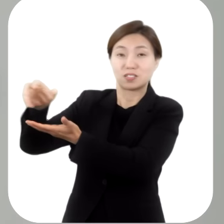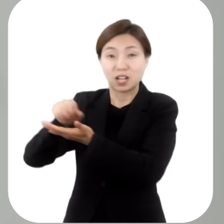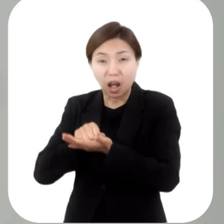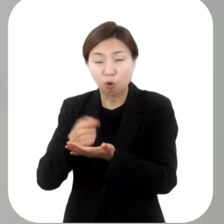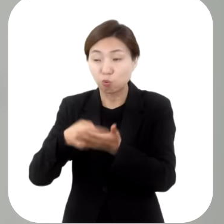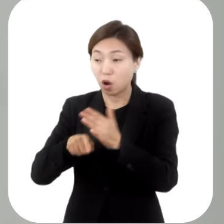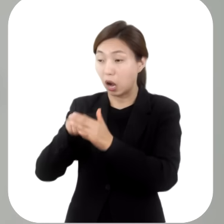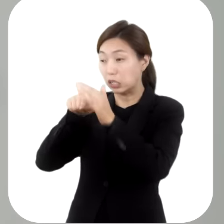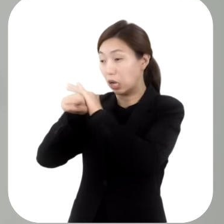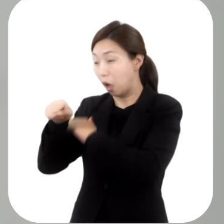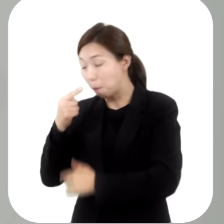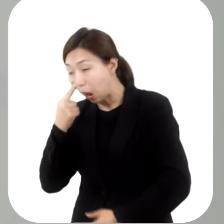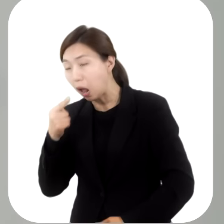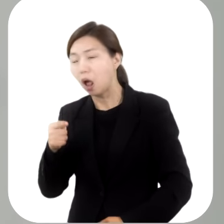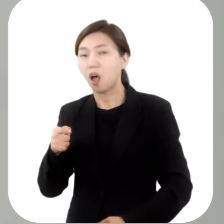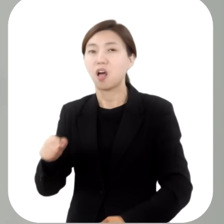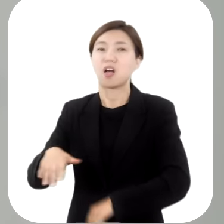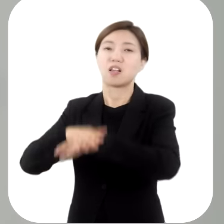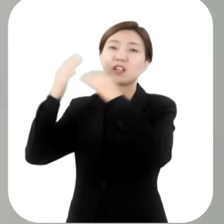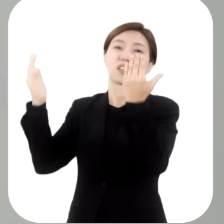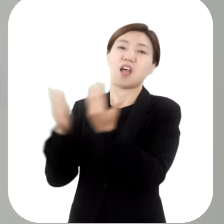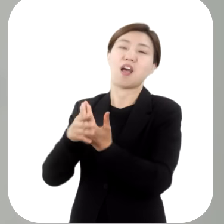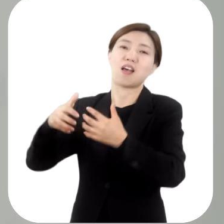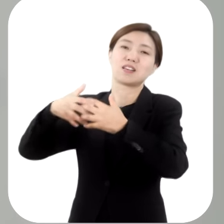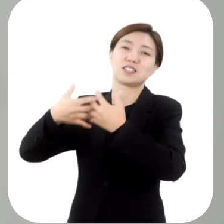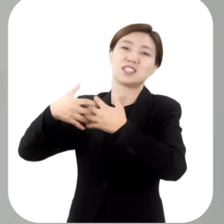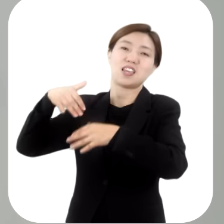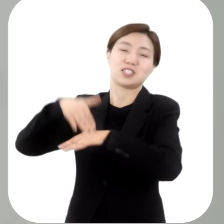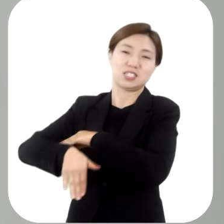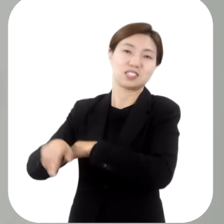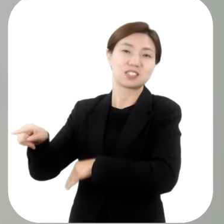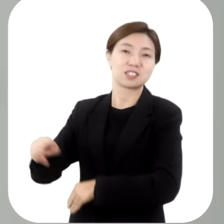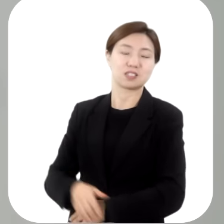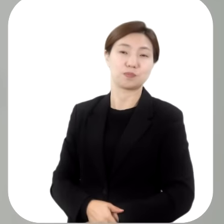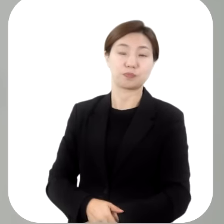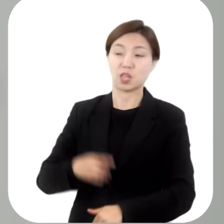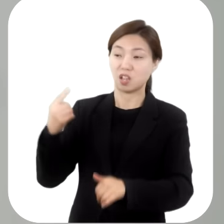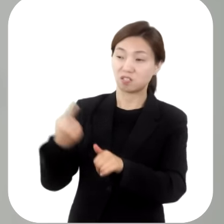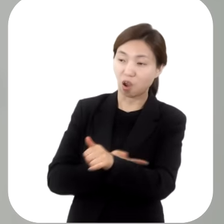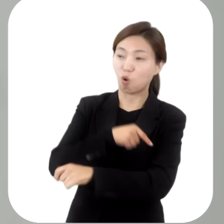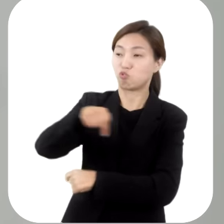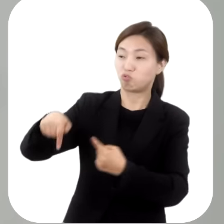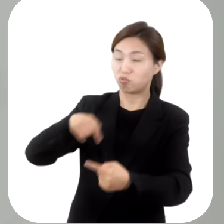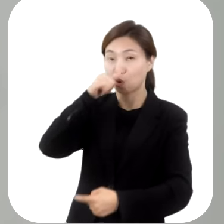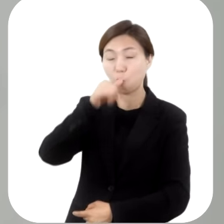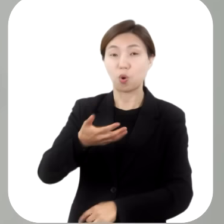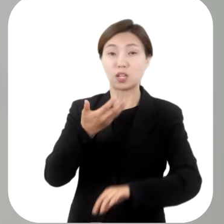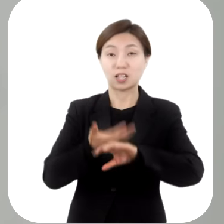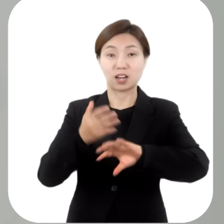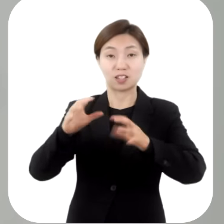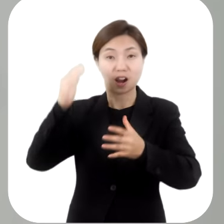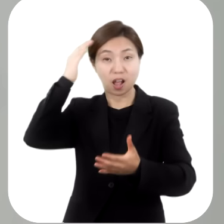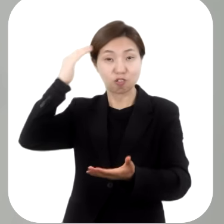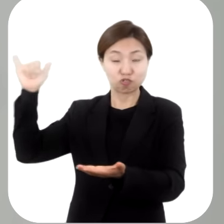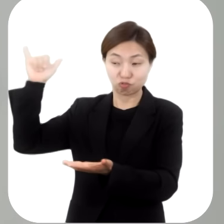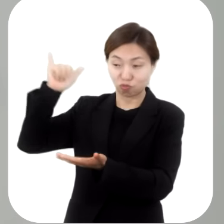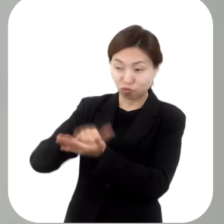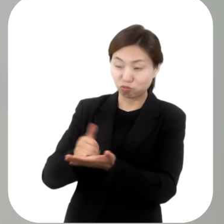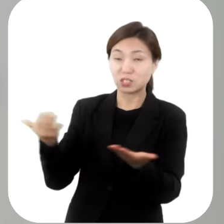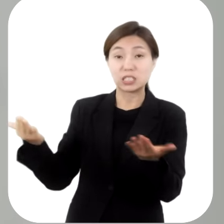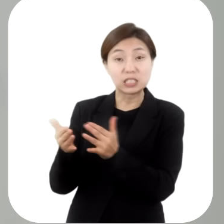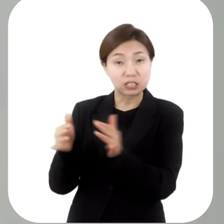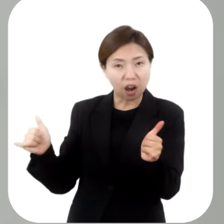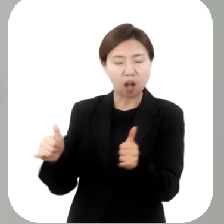배추를 가지러 갔더니 이게 모든 게 상당히 자동화되어 있는 거예요. 그리고 노동자가 외국인